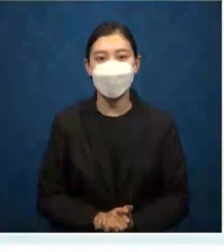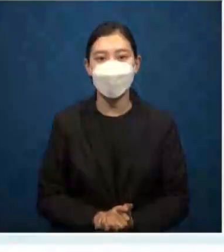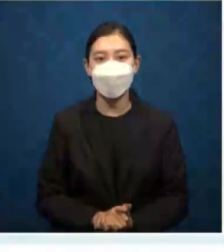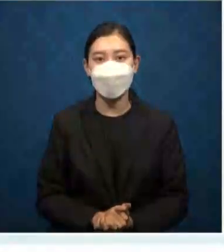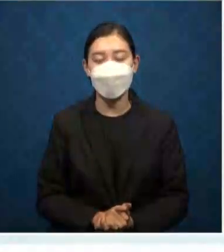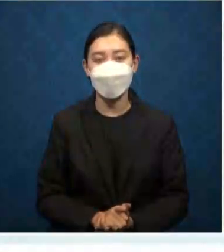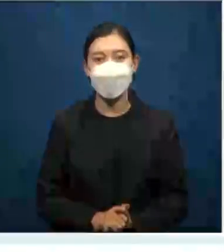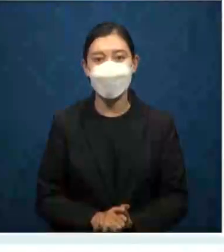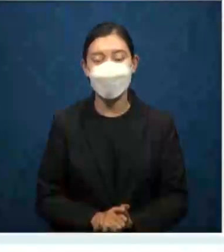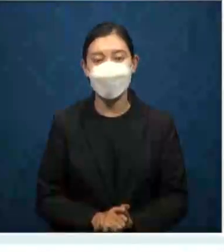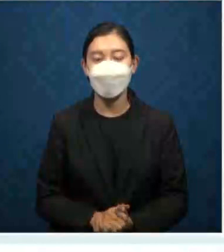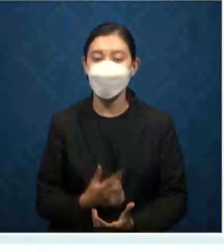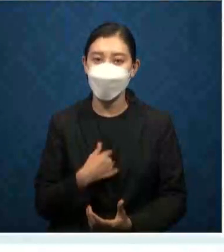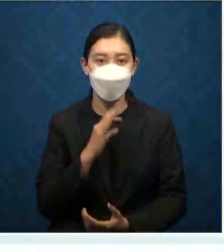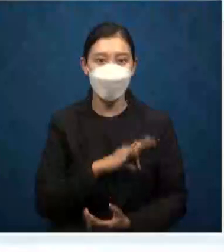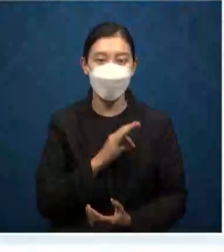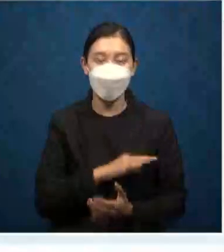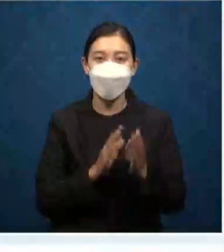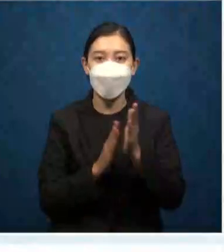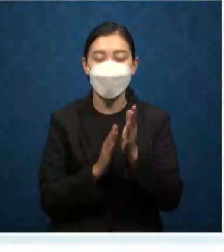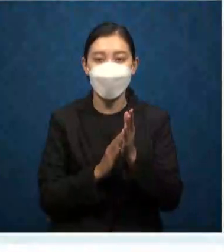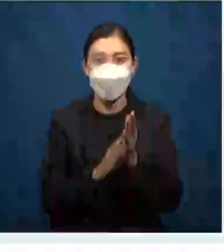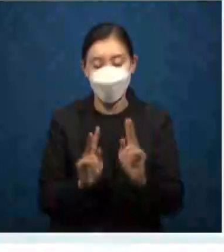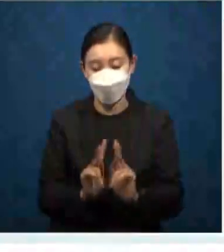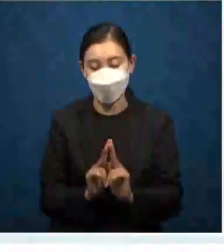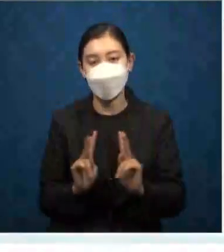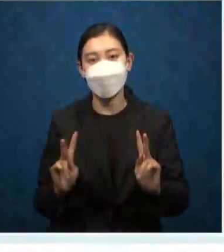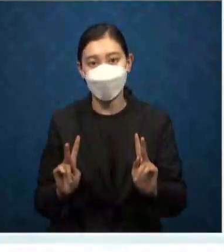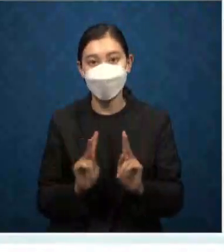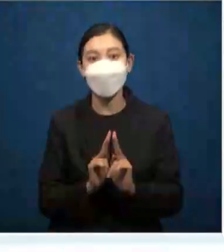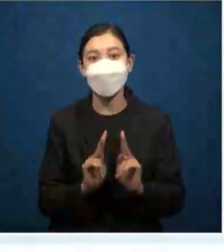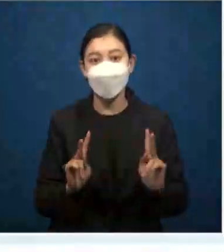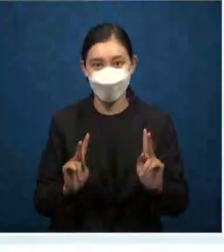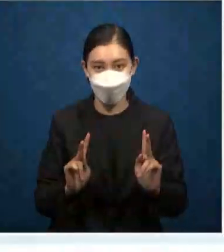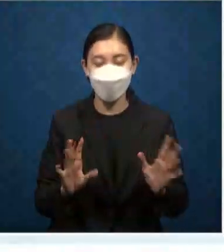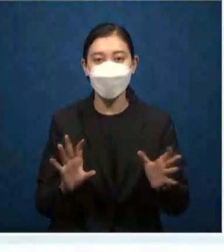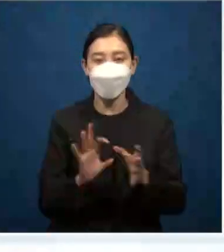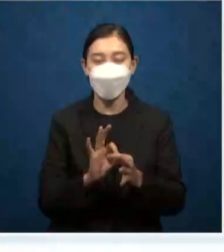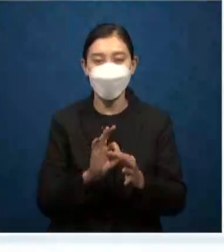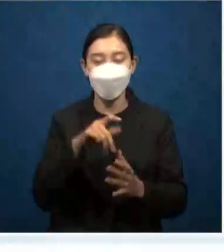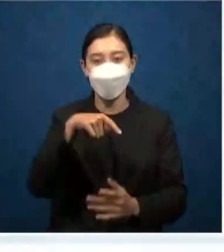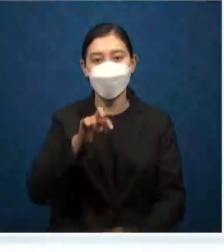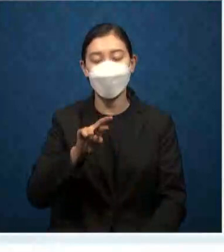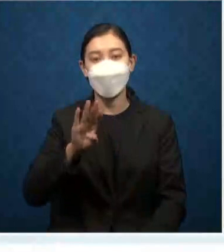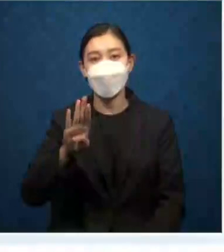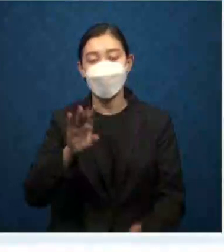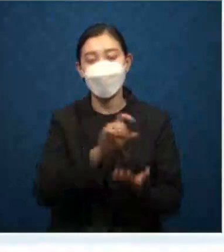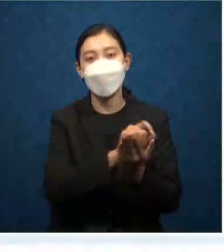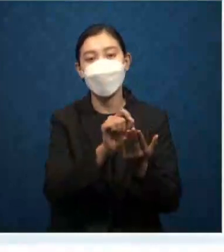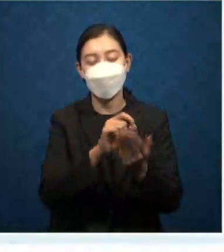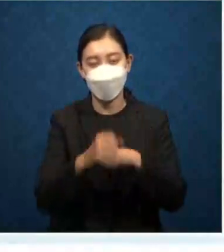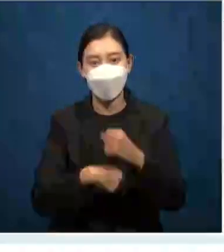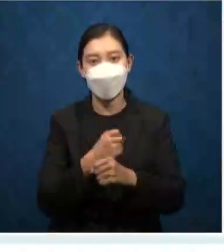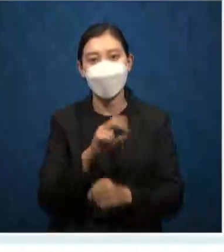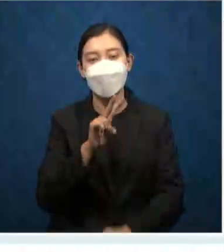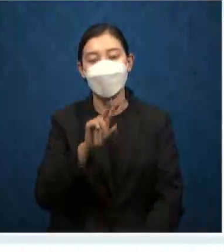ขอชื่นชมและขอบพระคุณท่านคณะกรรมการพิจารณาศึกษาเรื่องร่างพระราชบัญญัติงบประมาณปี2566นะครับ